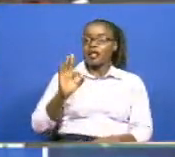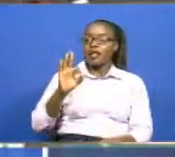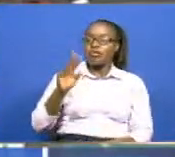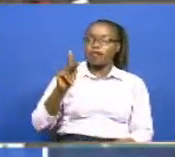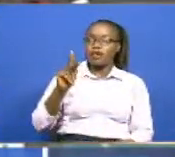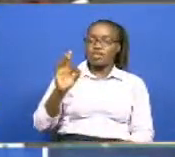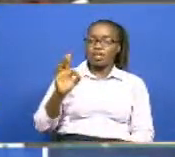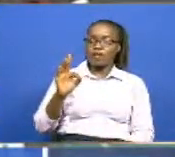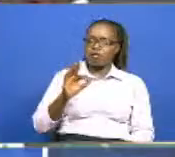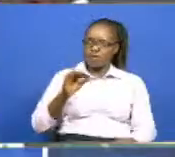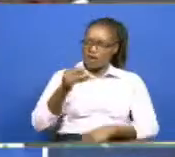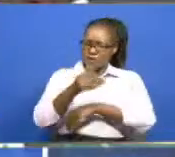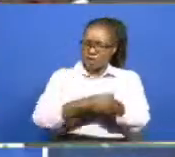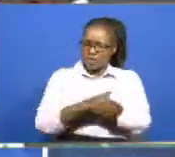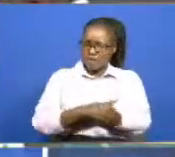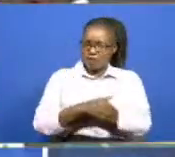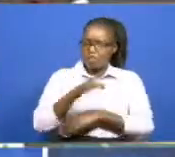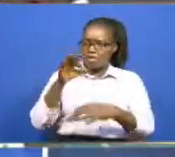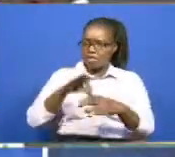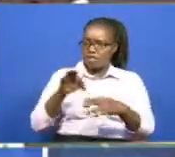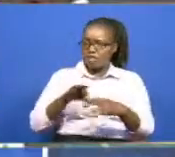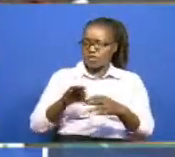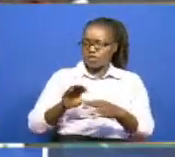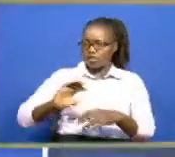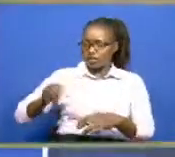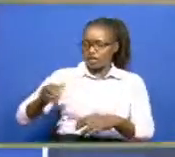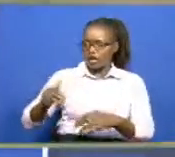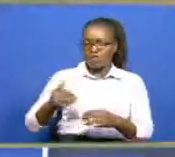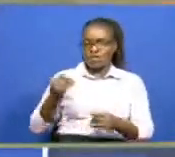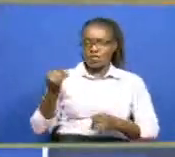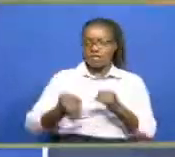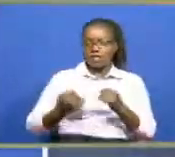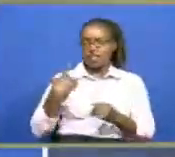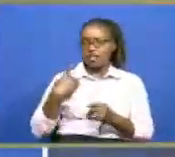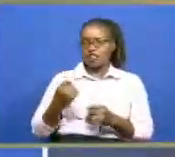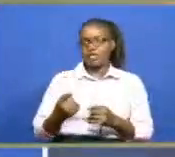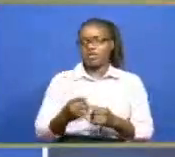kura kwenye uchaguzi wa magatuzi uliokamilika.